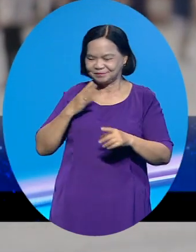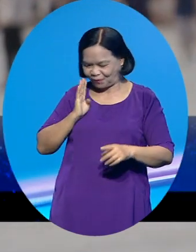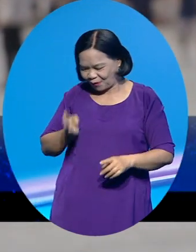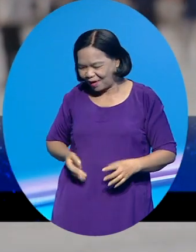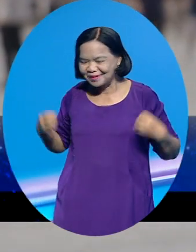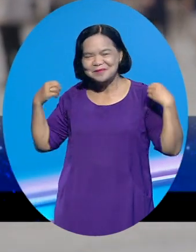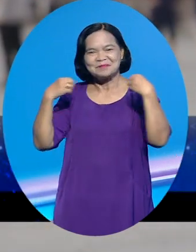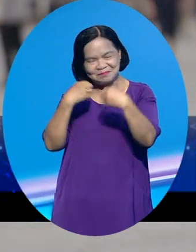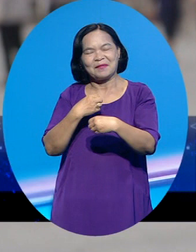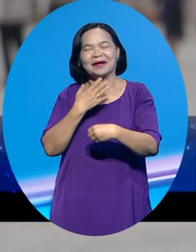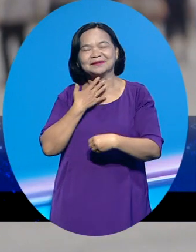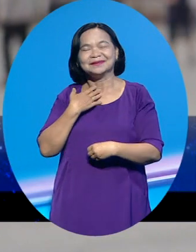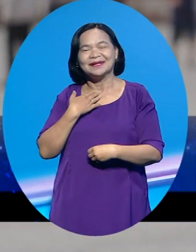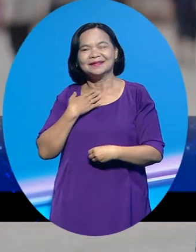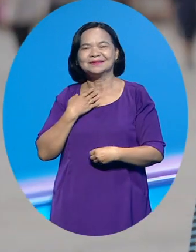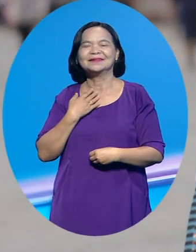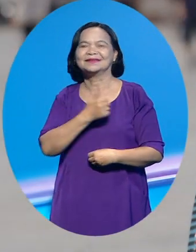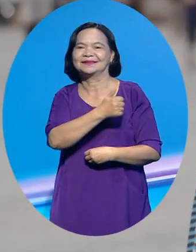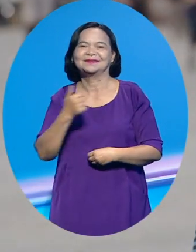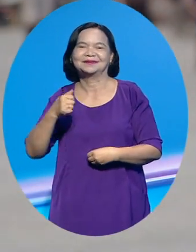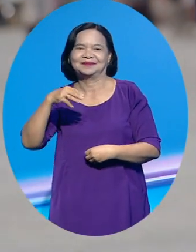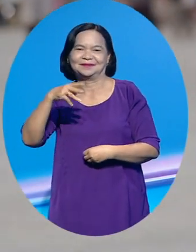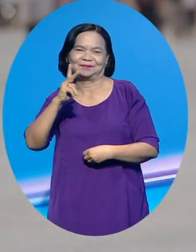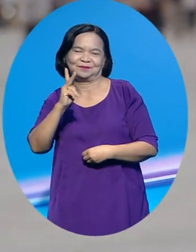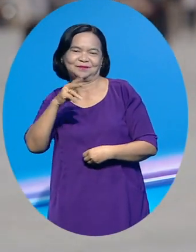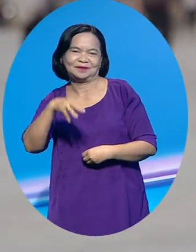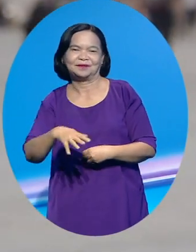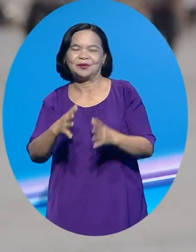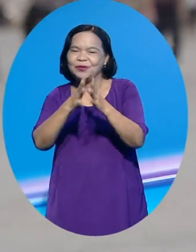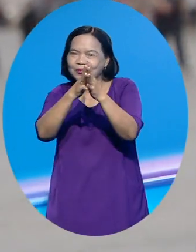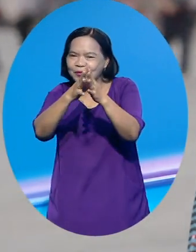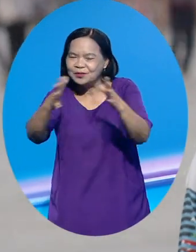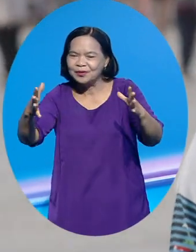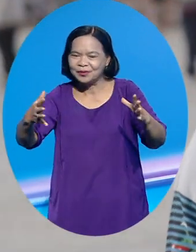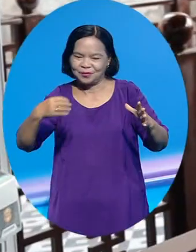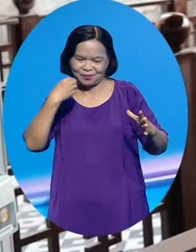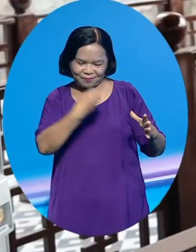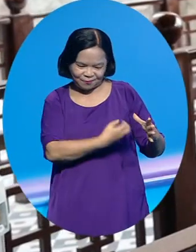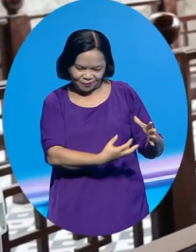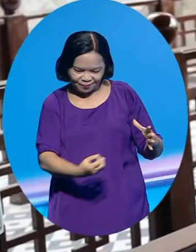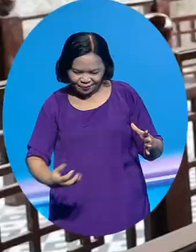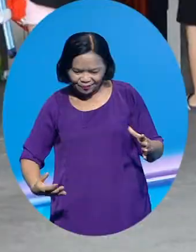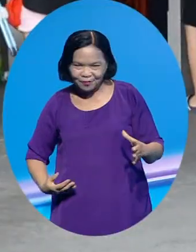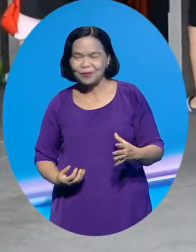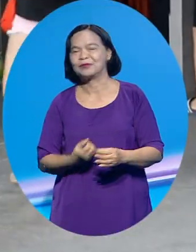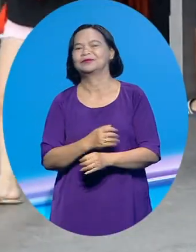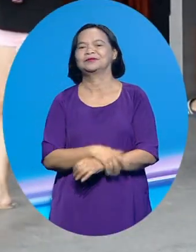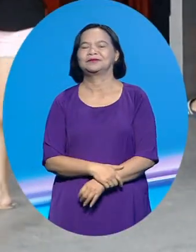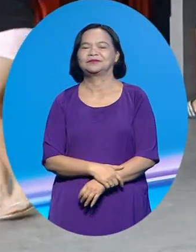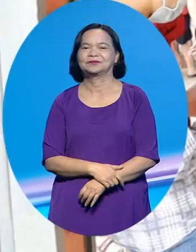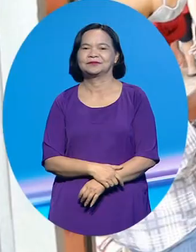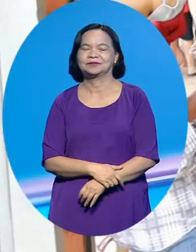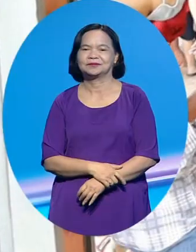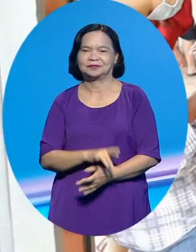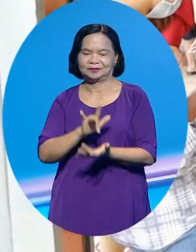trên người đây là bộ dân tộc quần áo người Mông ạ. Rất là nhiều họa tiết hoa văn rực rỡ. Hạ Long